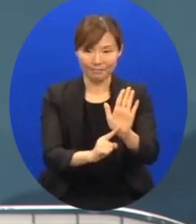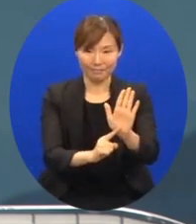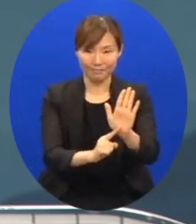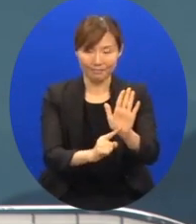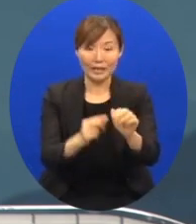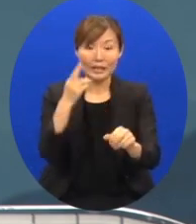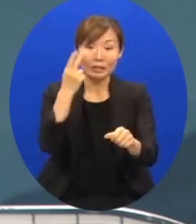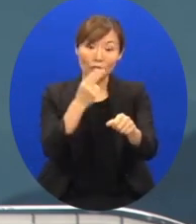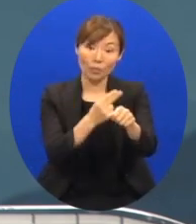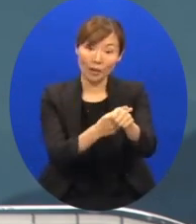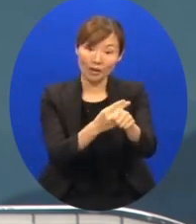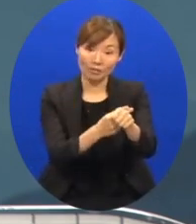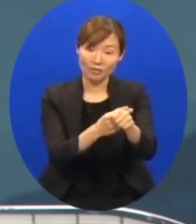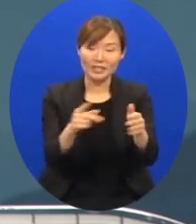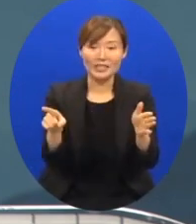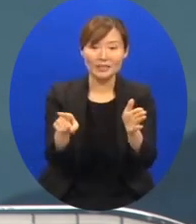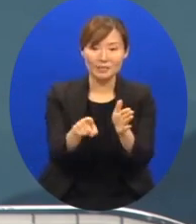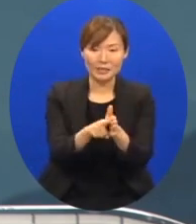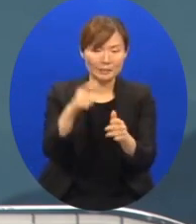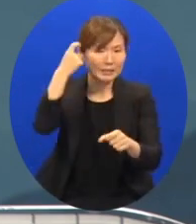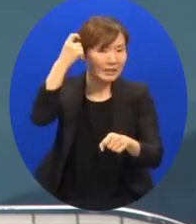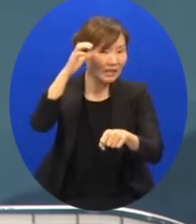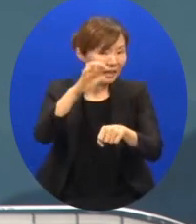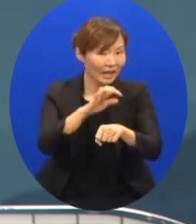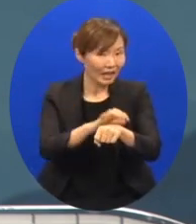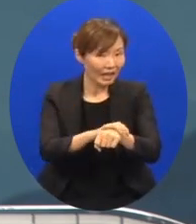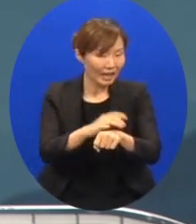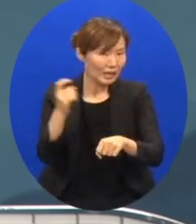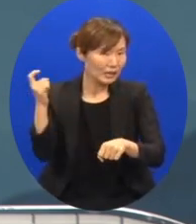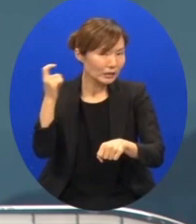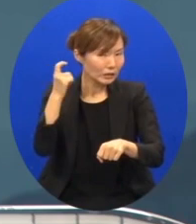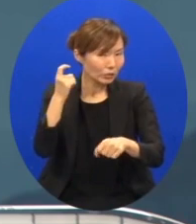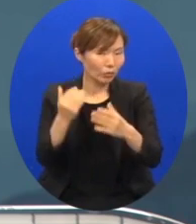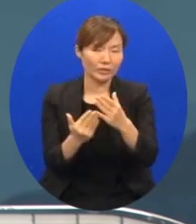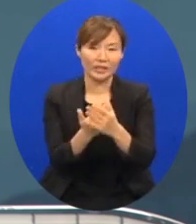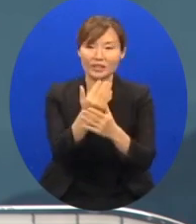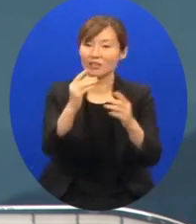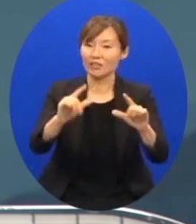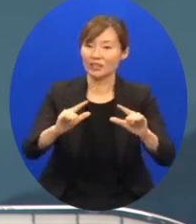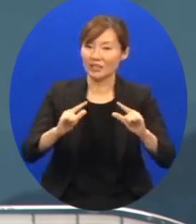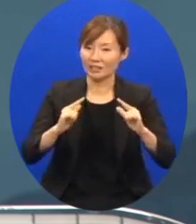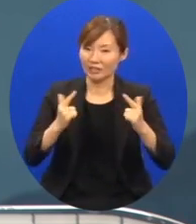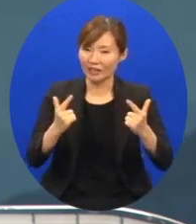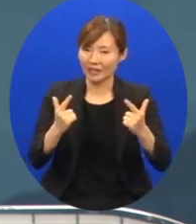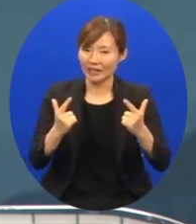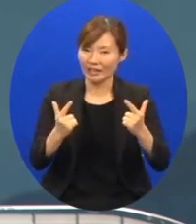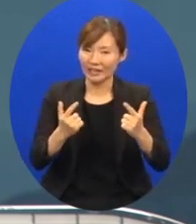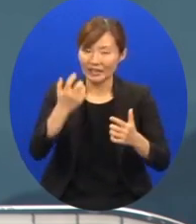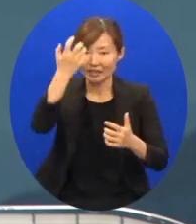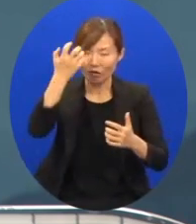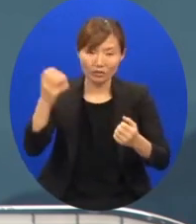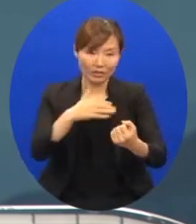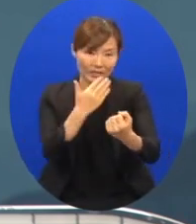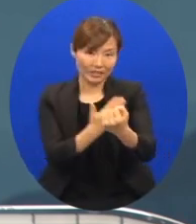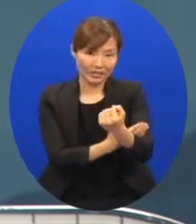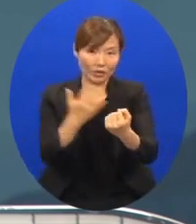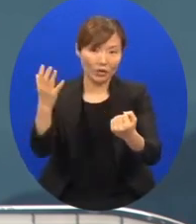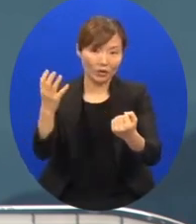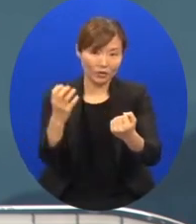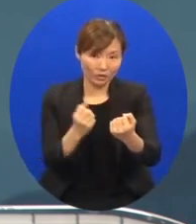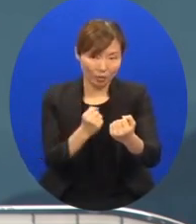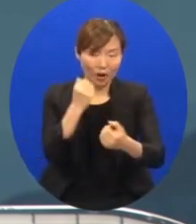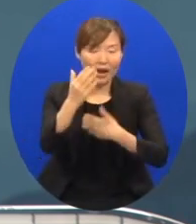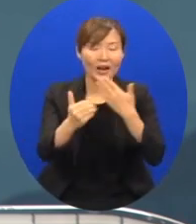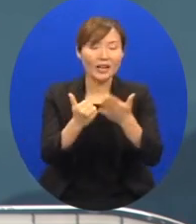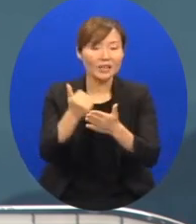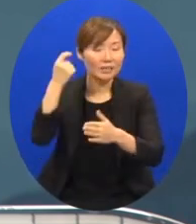사람의 지로 말을 듣고 생기는 것이 아니고 하나님의 말씀이 임할 때 성령의 능력으로 하나님의